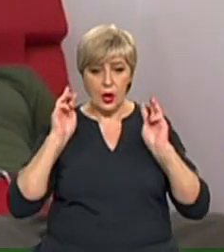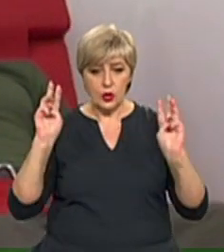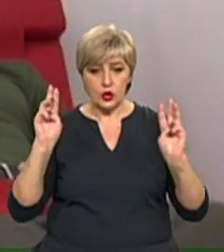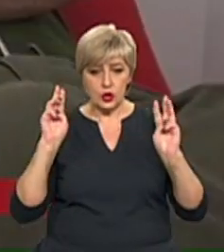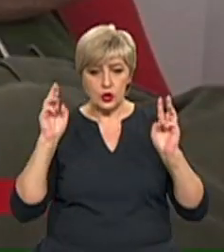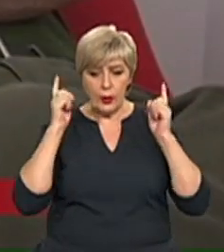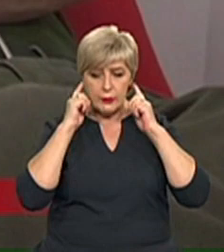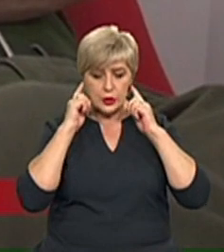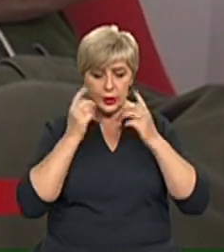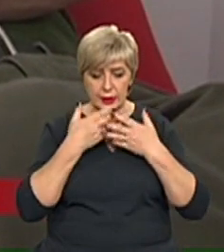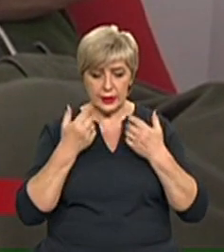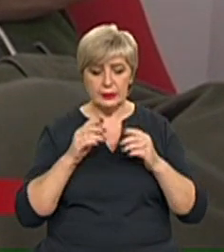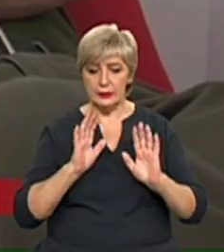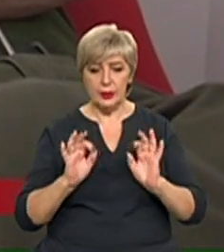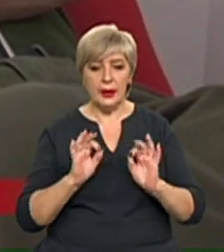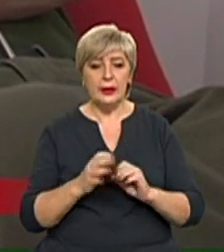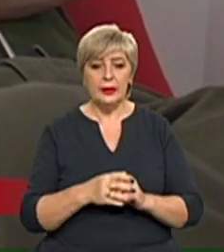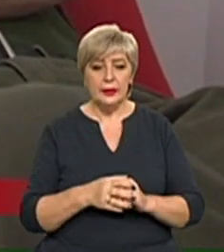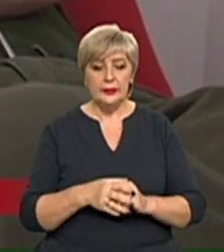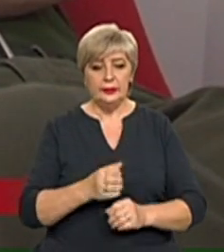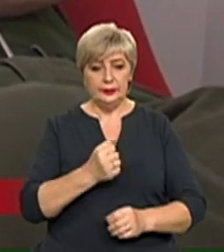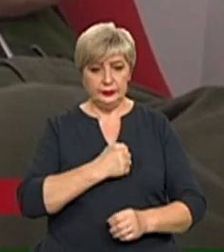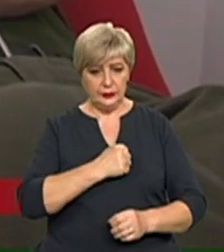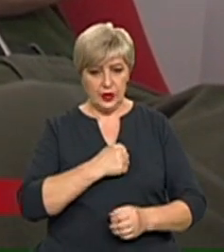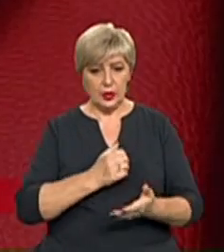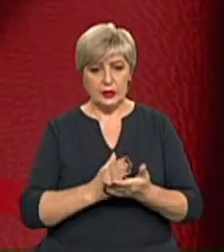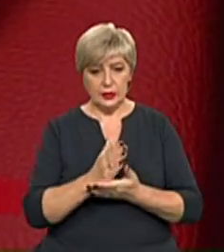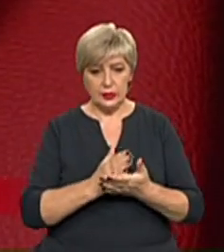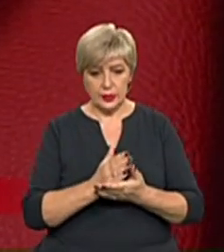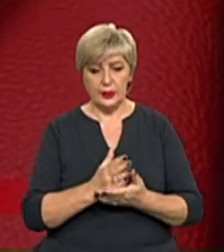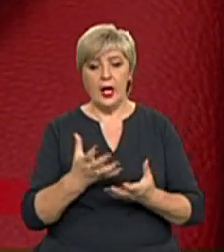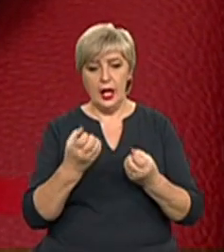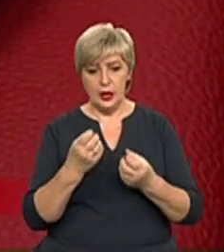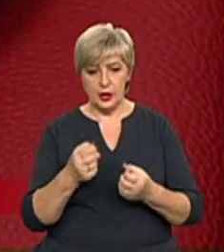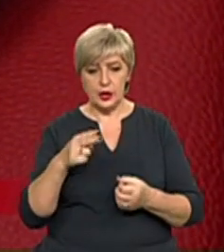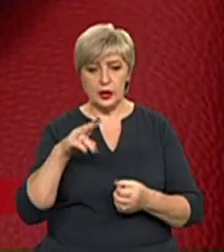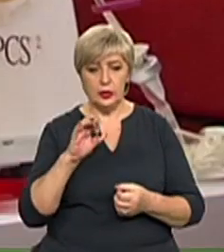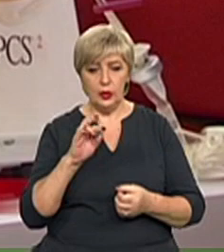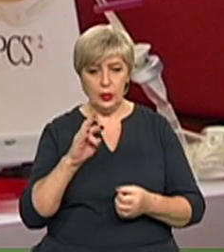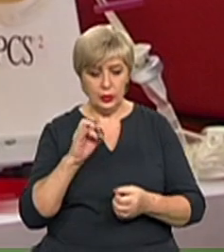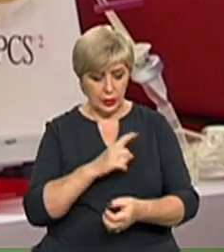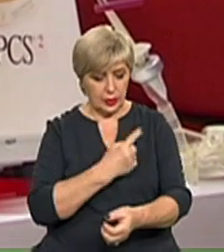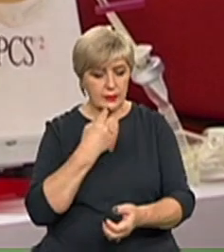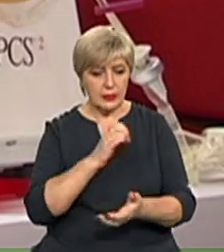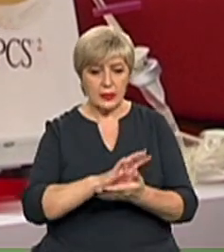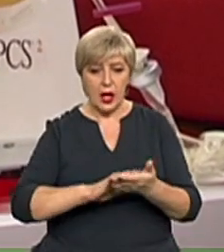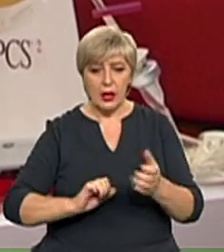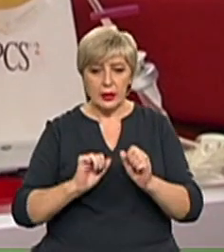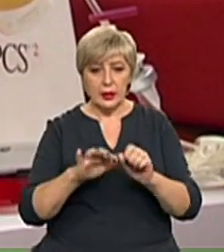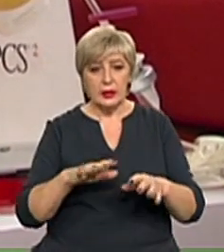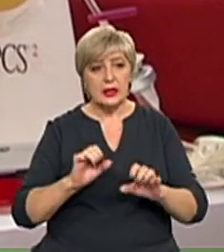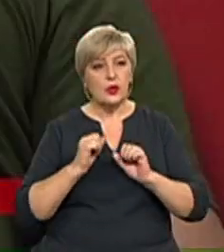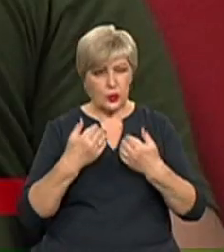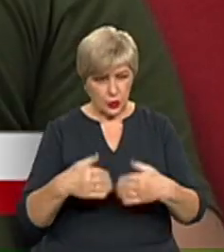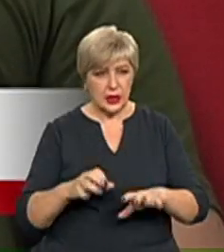ні? Немає. Олександр – військовослужбовець Нацгвардії України, а ще донор із досвідом. Кров здавав більше